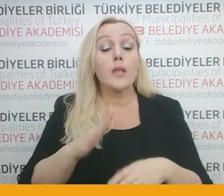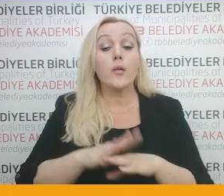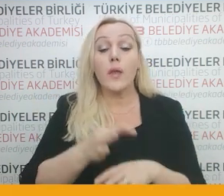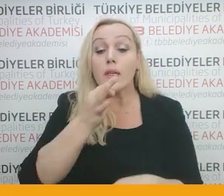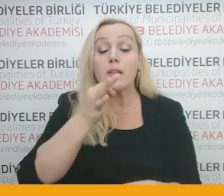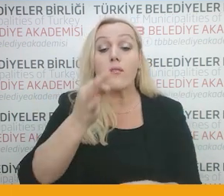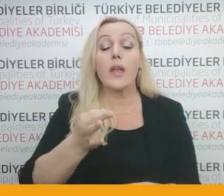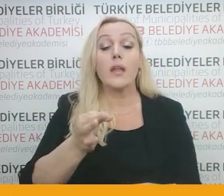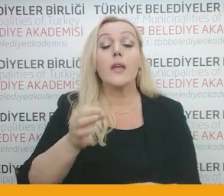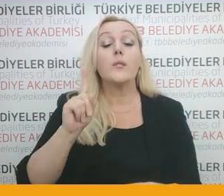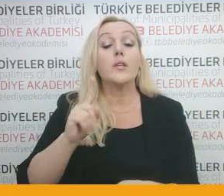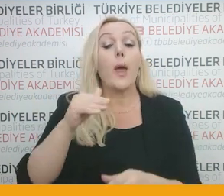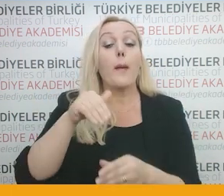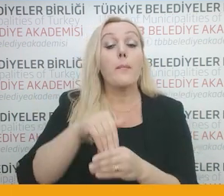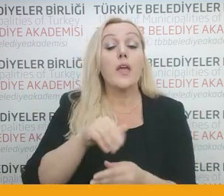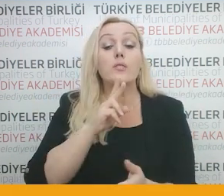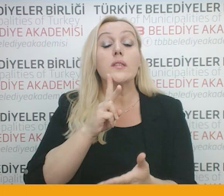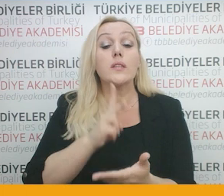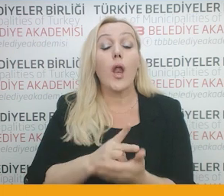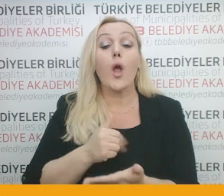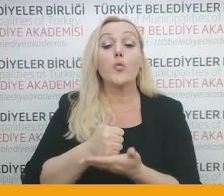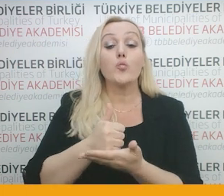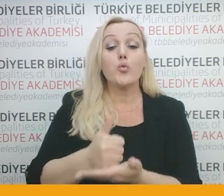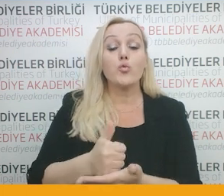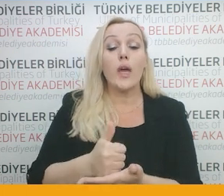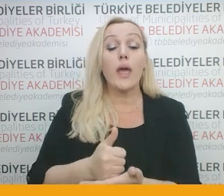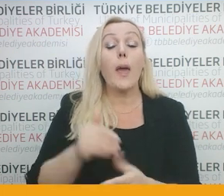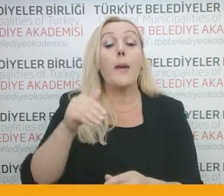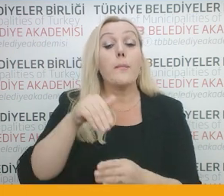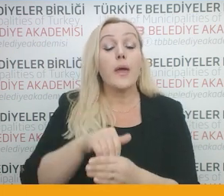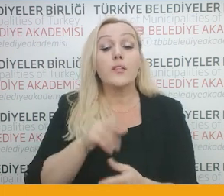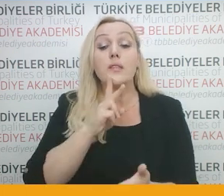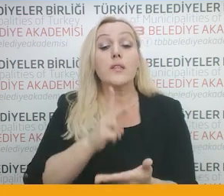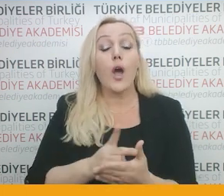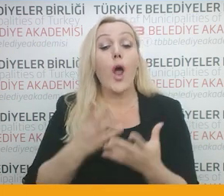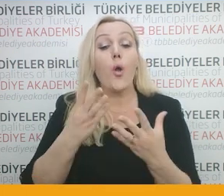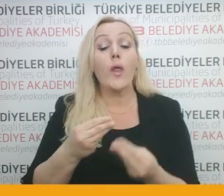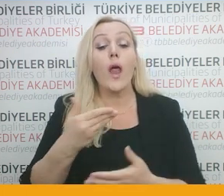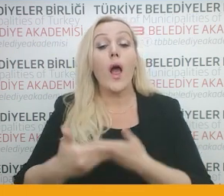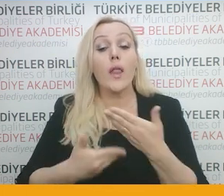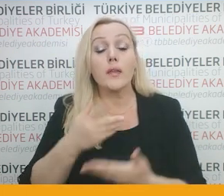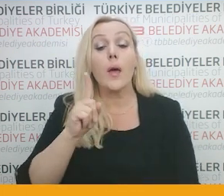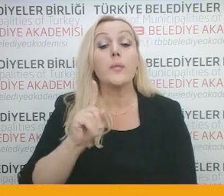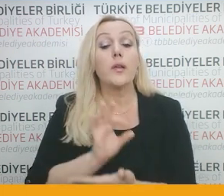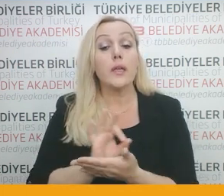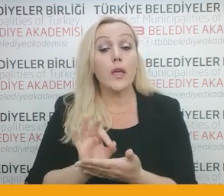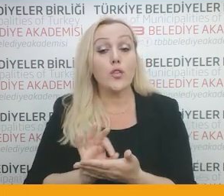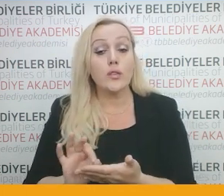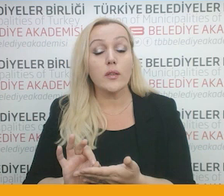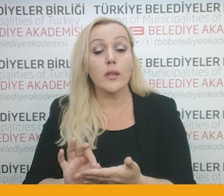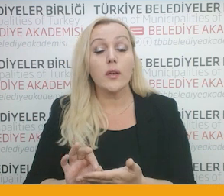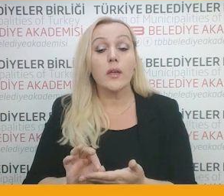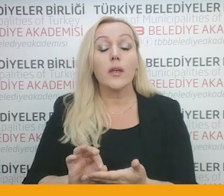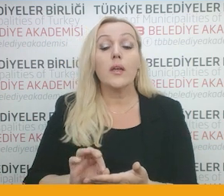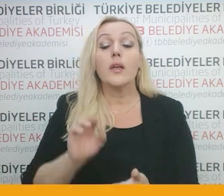veren bir meclis kararıdır. Bütçeyi bize bir meclis kararı olarak tarif eden bir metin.